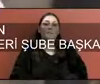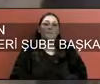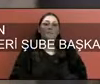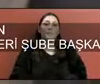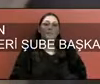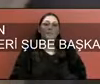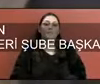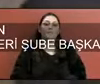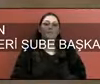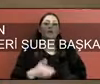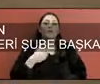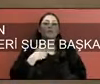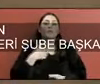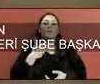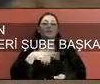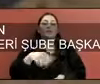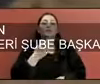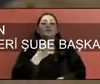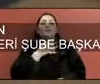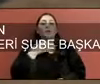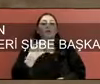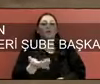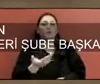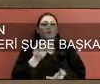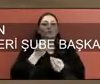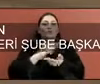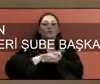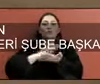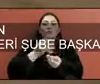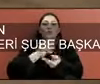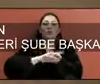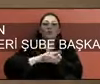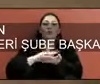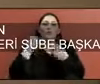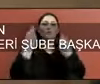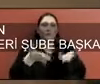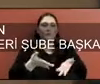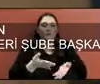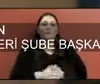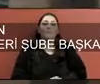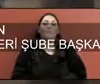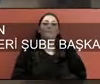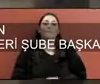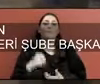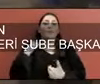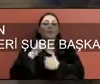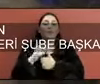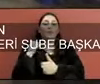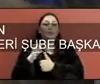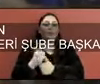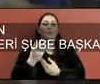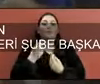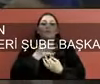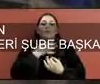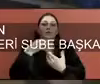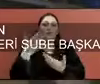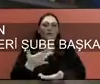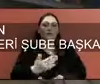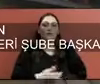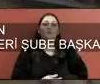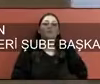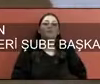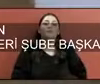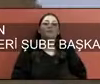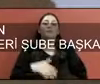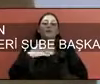oldu. Bize de sağ olsun çok kurulu bir düzen bıraktı. Kendisine de buradan tekrar teşekkürlerimi iletmek isterim.